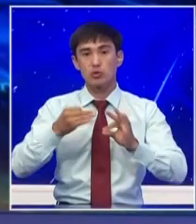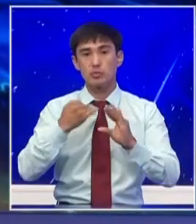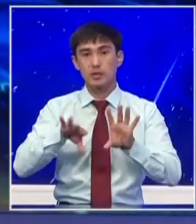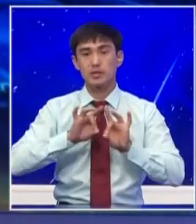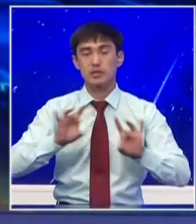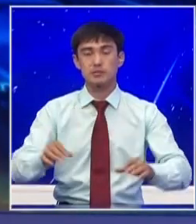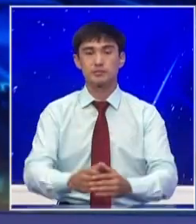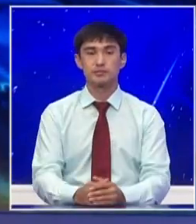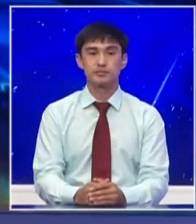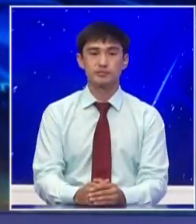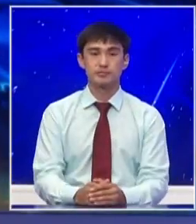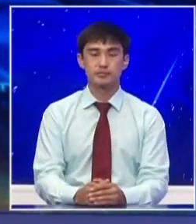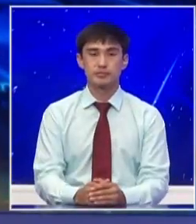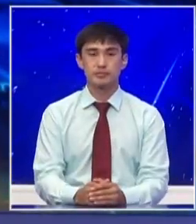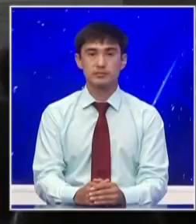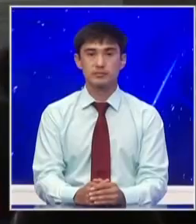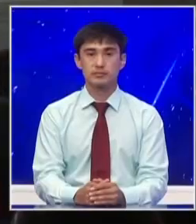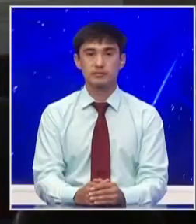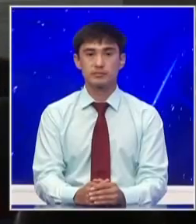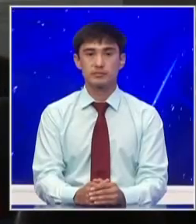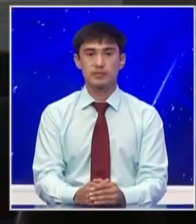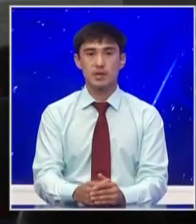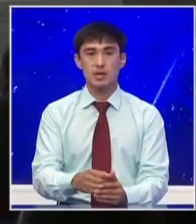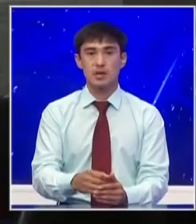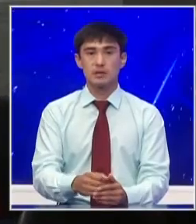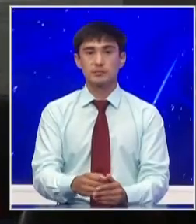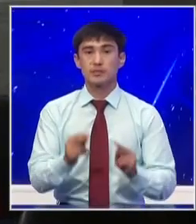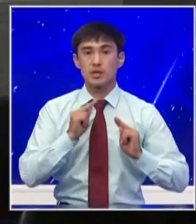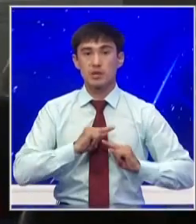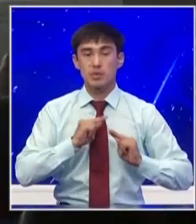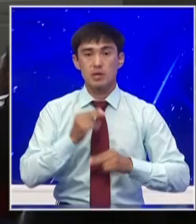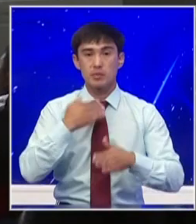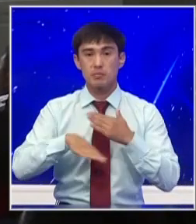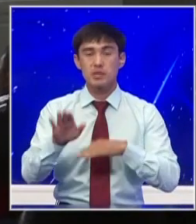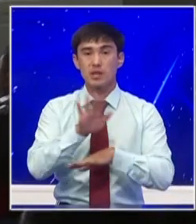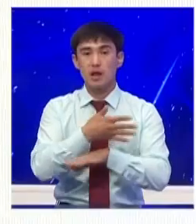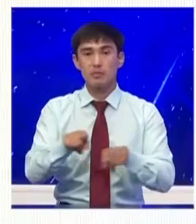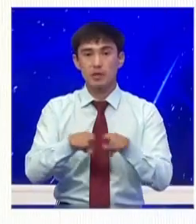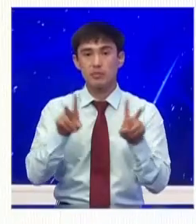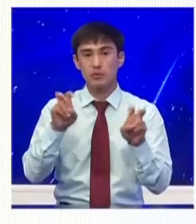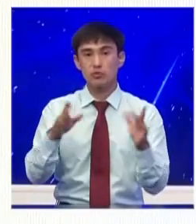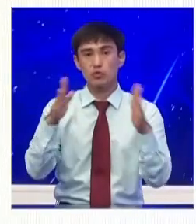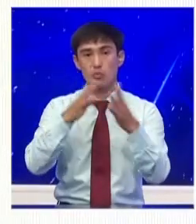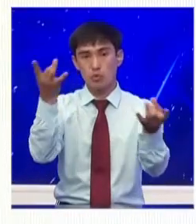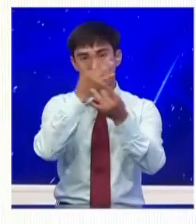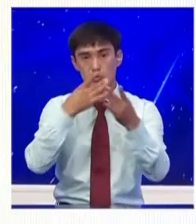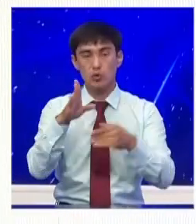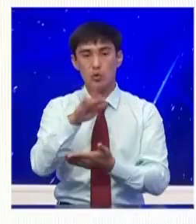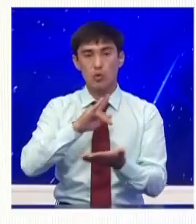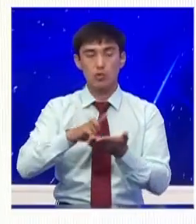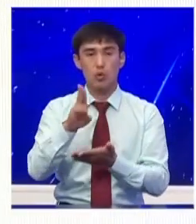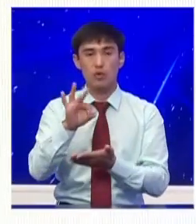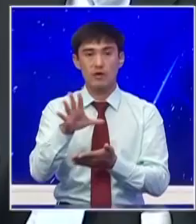Подробности в нашем следующем сюжете. Еңбегін кетпес далаға. Под таким названием в Доме культуры города Кунаев